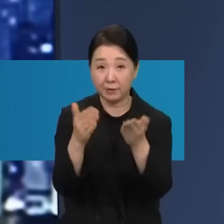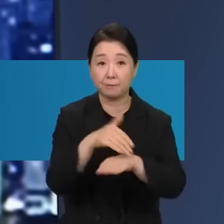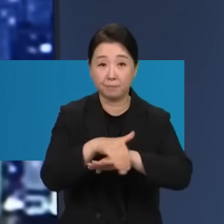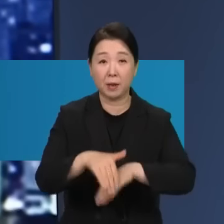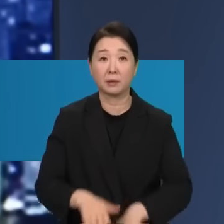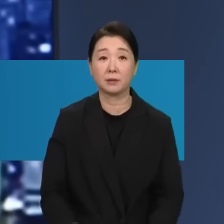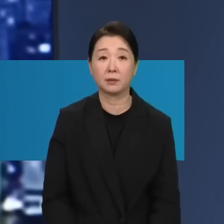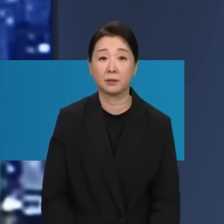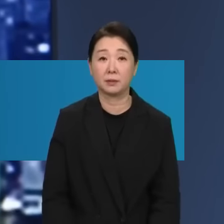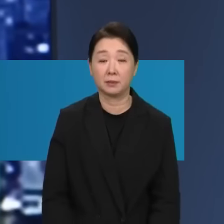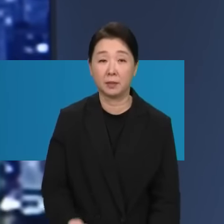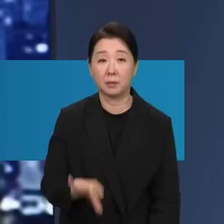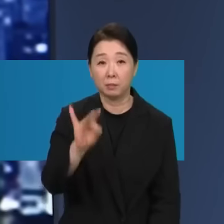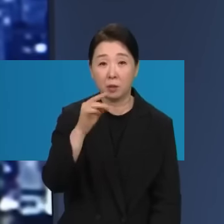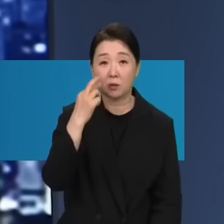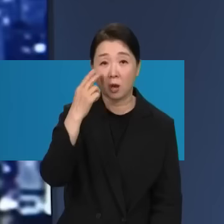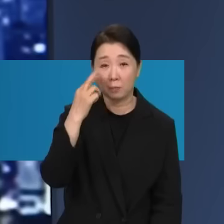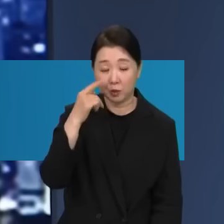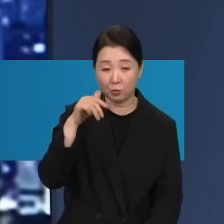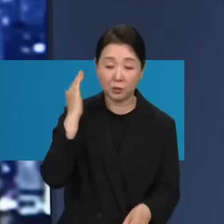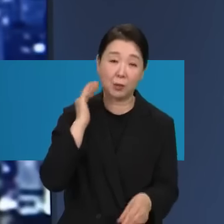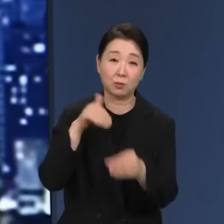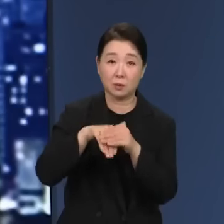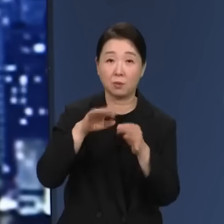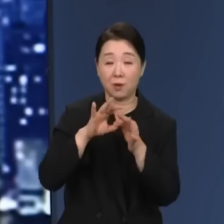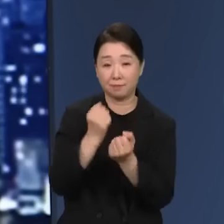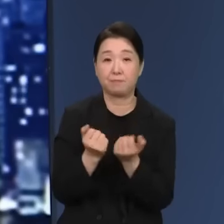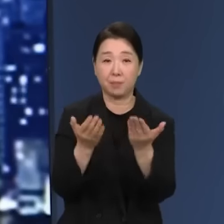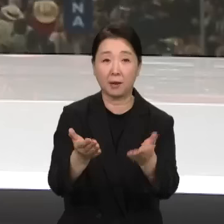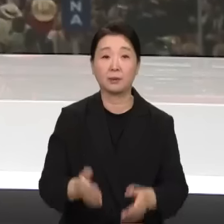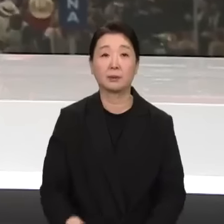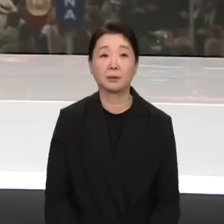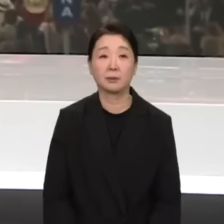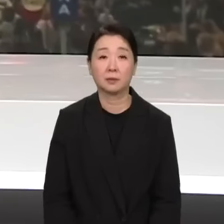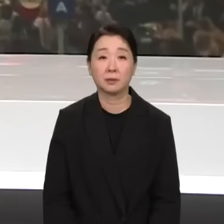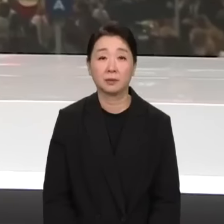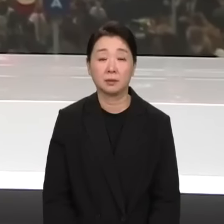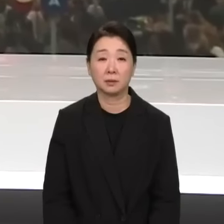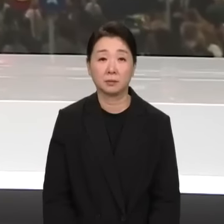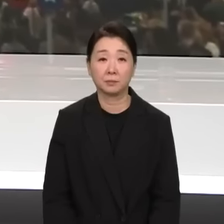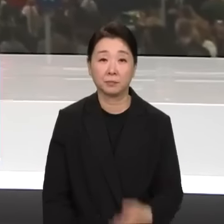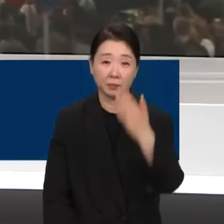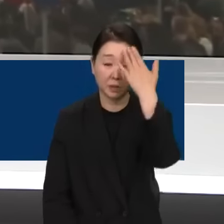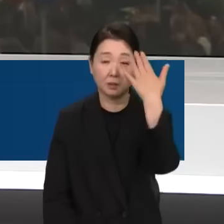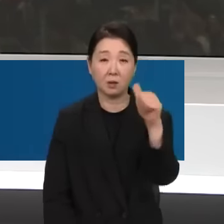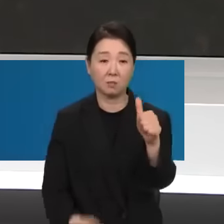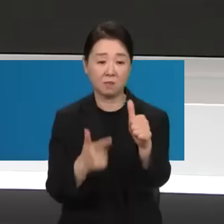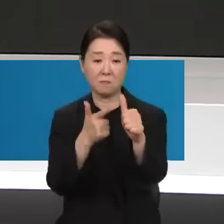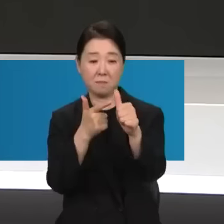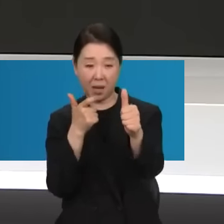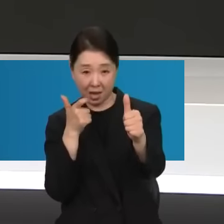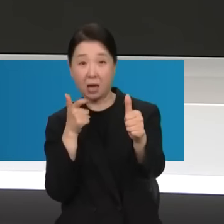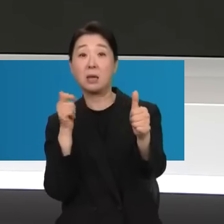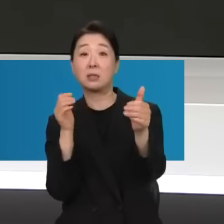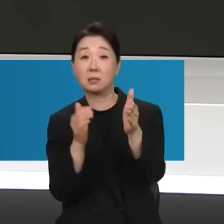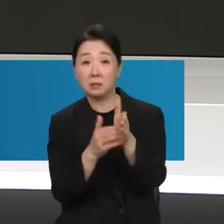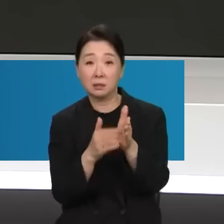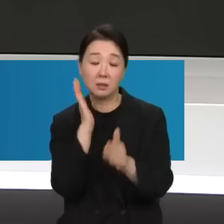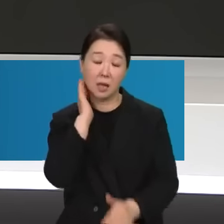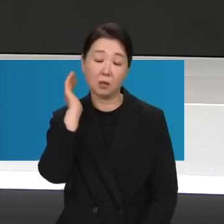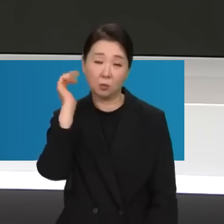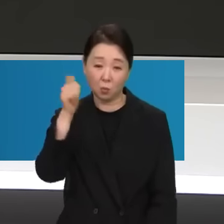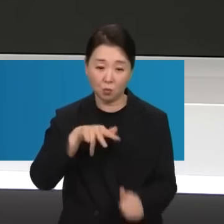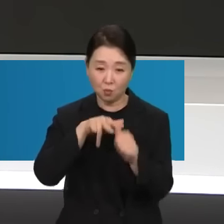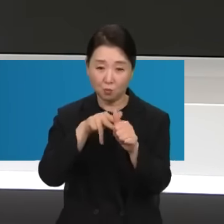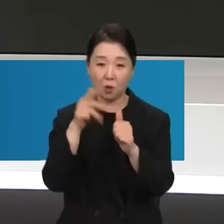하고 미국 대선 상황부터 빠르게 짚고 가겠습니다. 피격을 당한 트럼프 전 대통령이 대선 후보로 공식